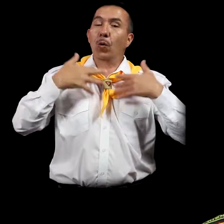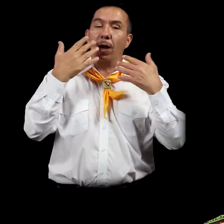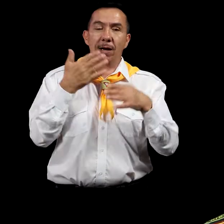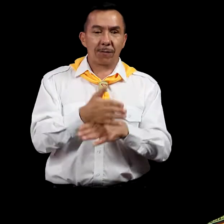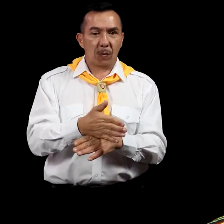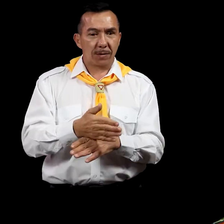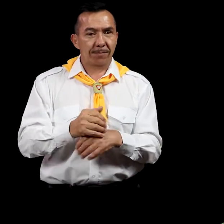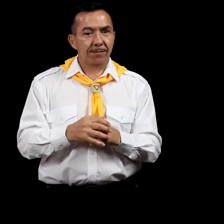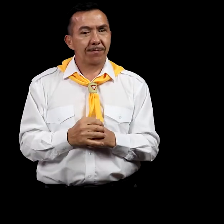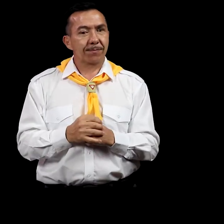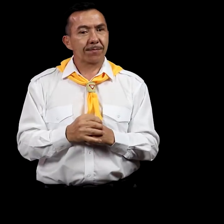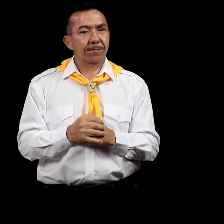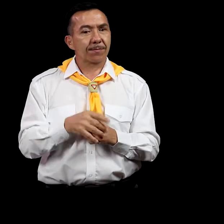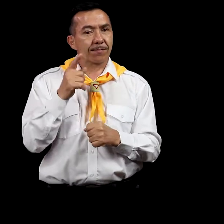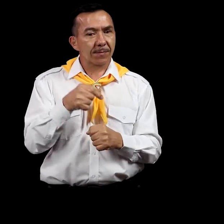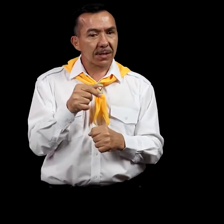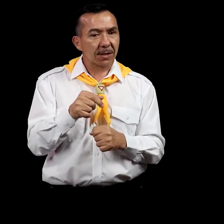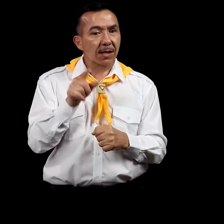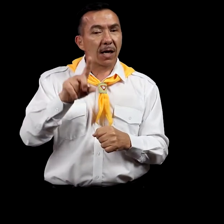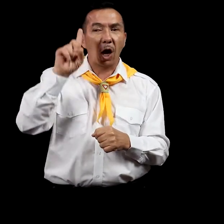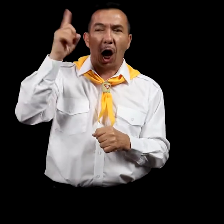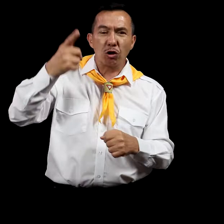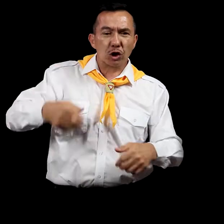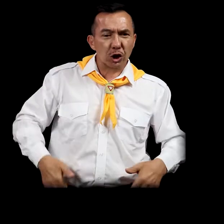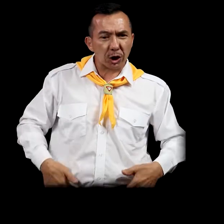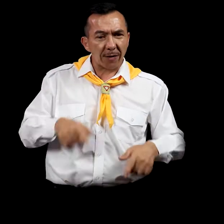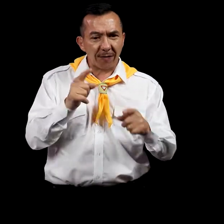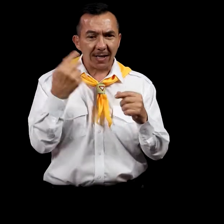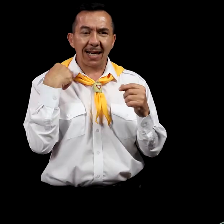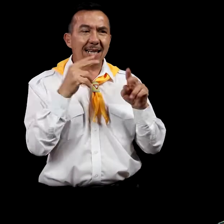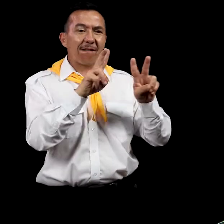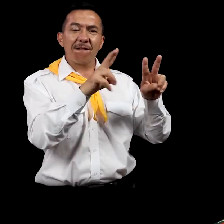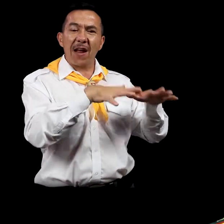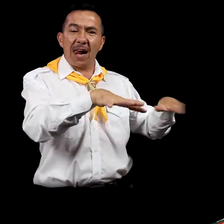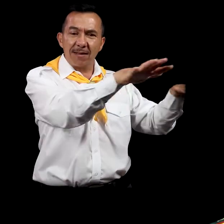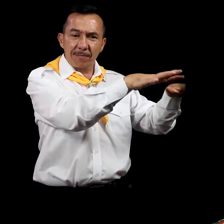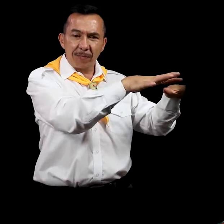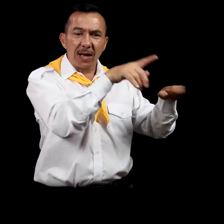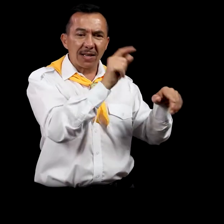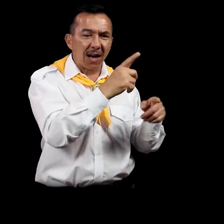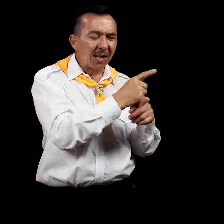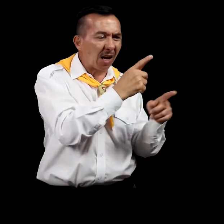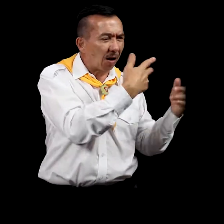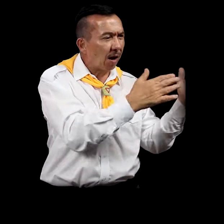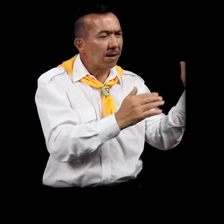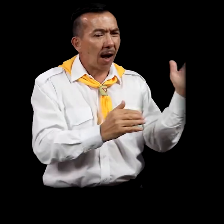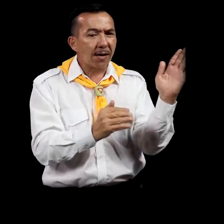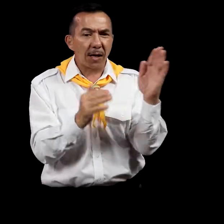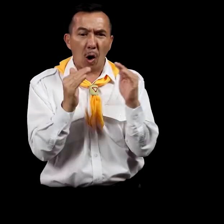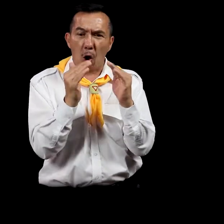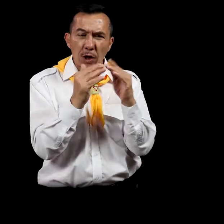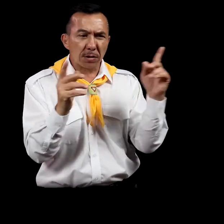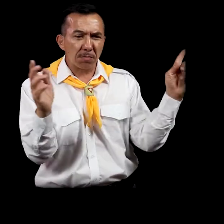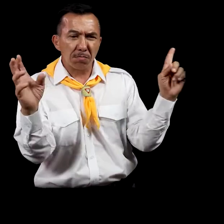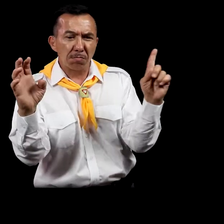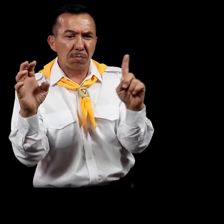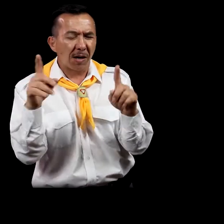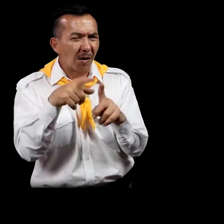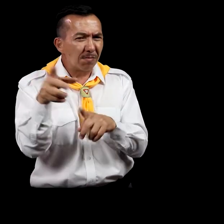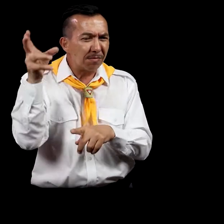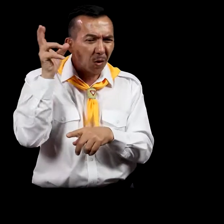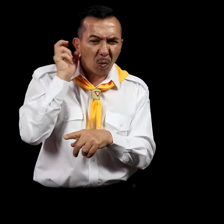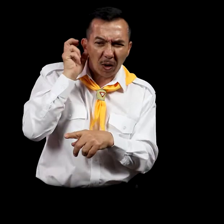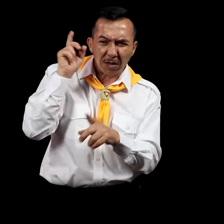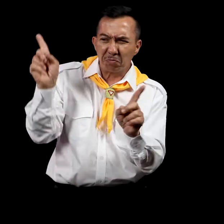word. En sy oudste seun was in die veld en terwyl hy al nader by die huis kom, hoor